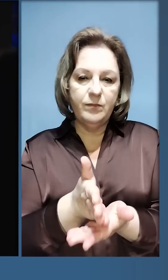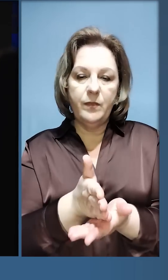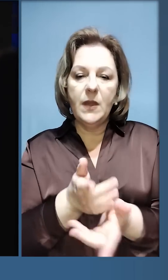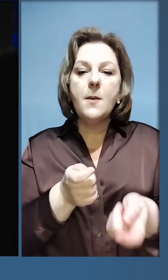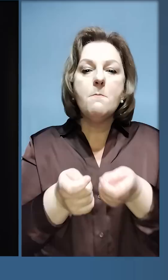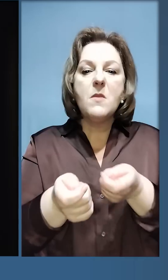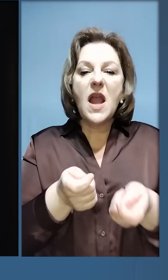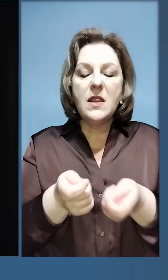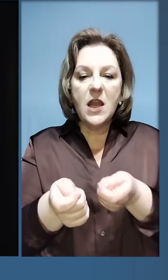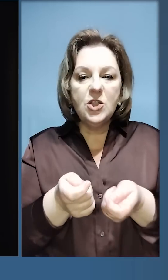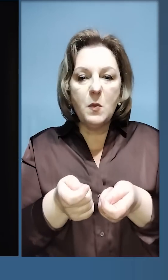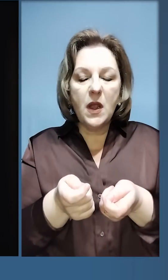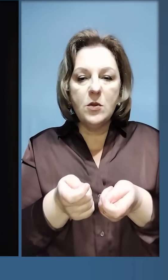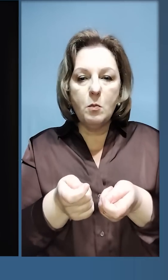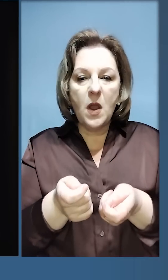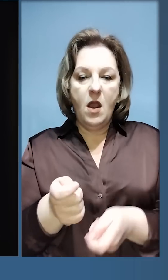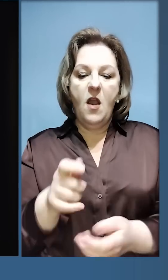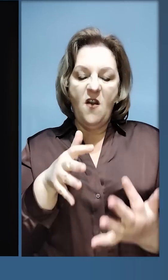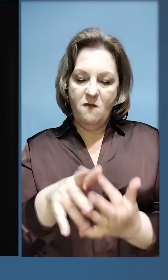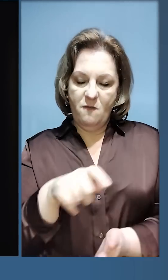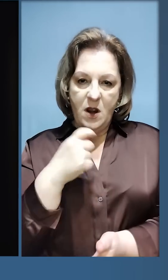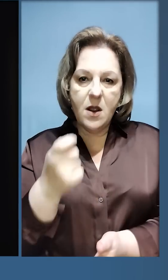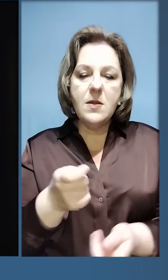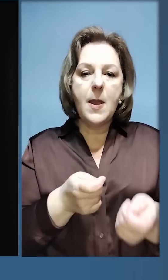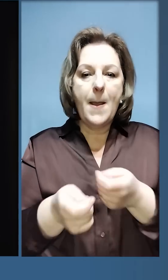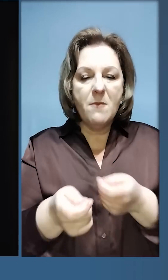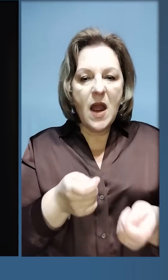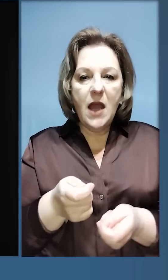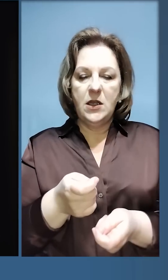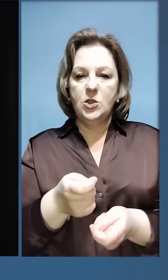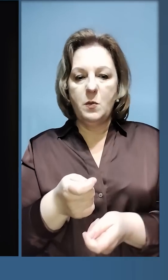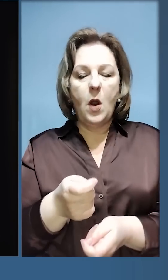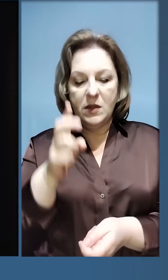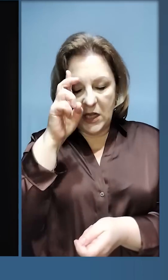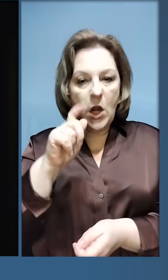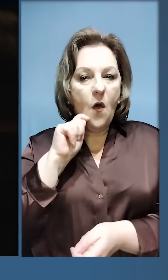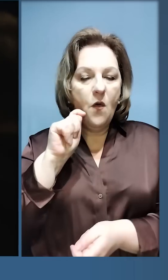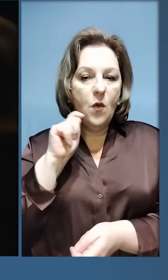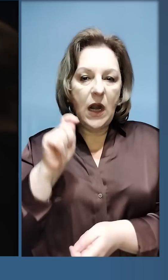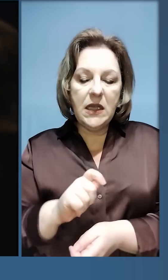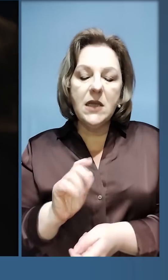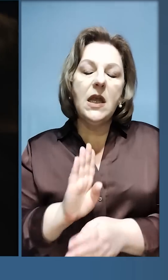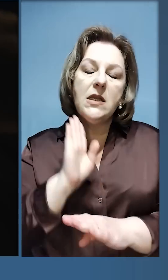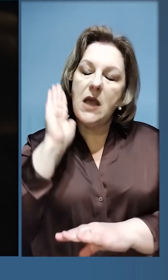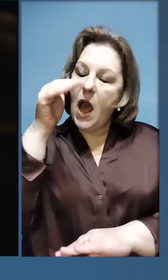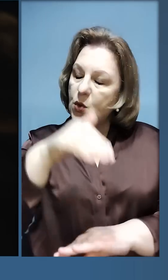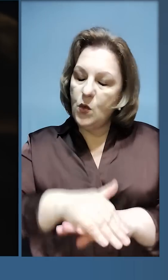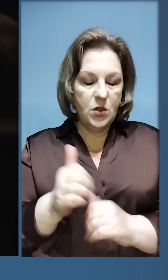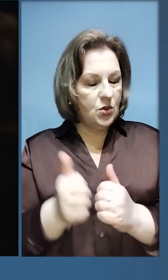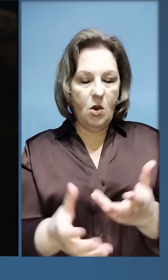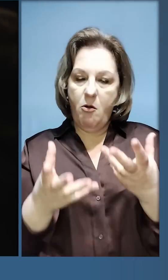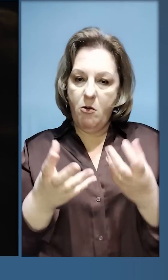займаюсь менеджментом війни, менеджментом держави Україна зранку до